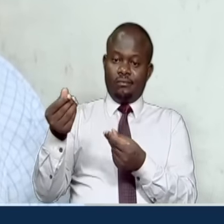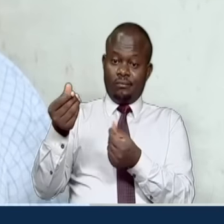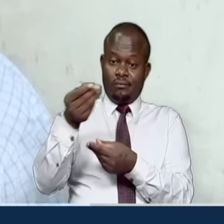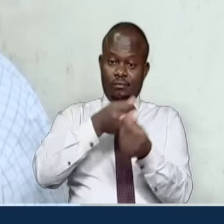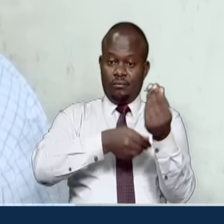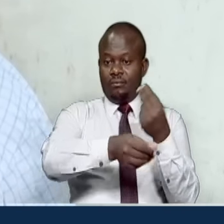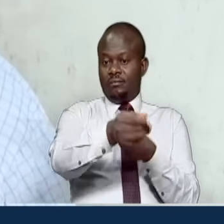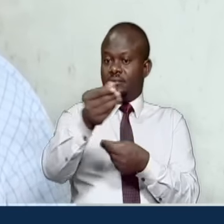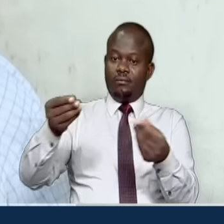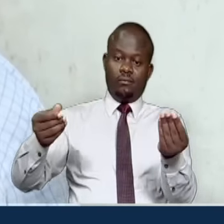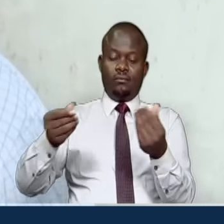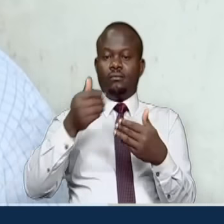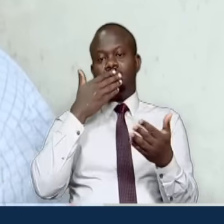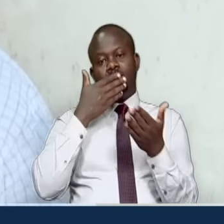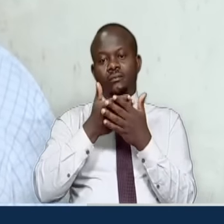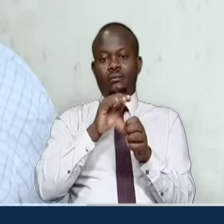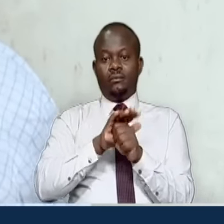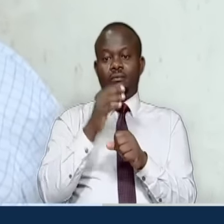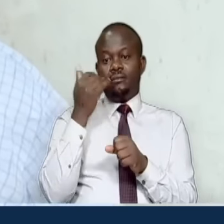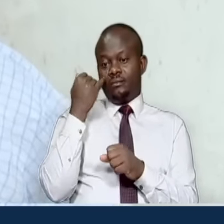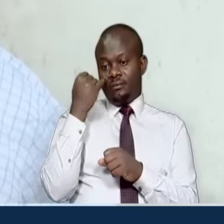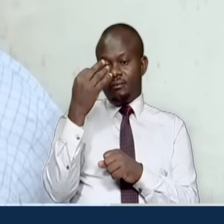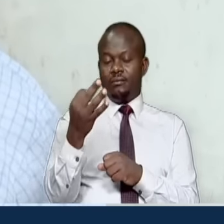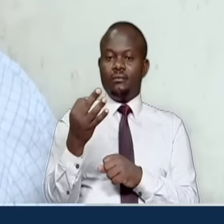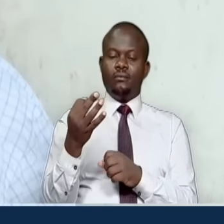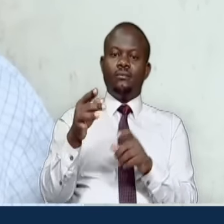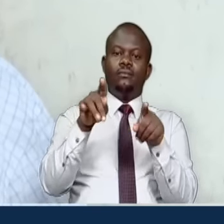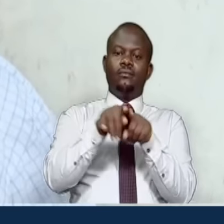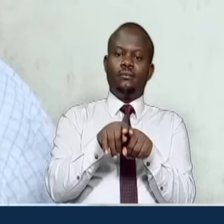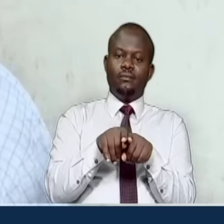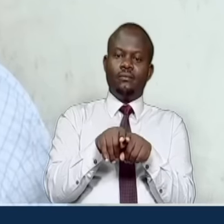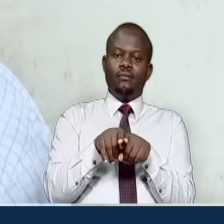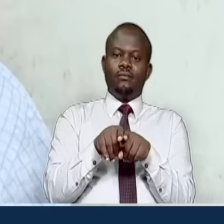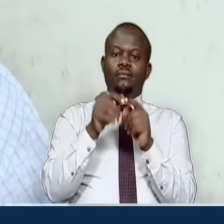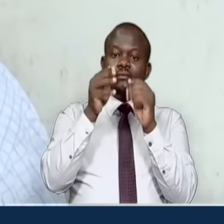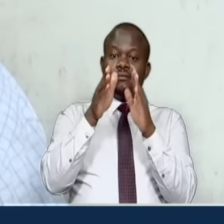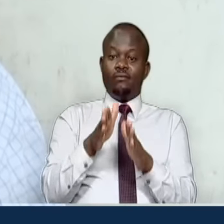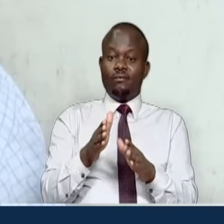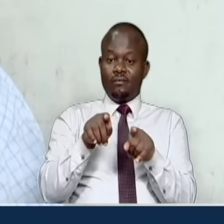yiyongereye biba byiza. Iyo facilite mbese ni nk'umuntu ufite